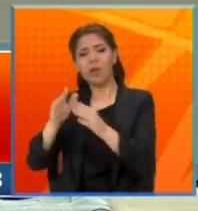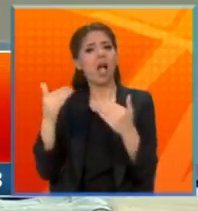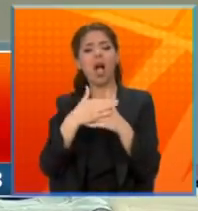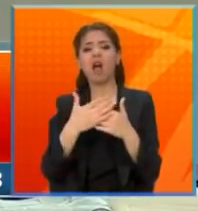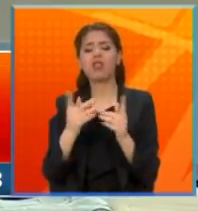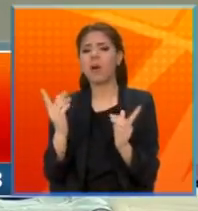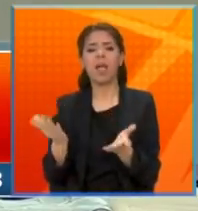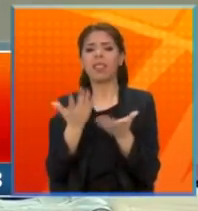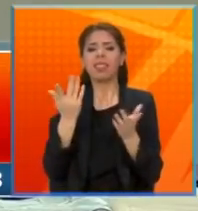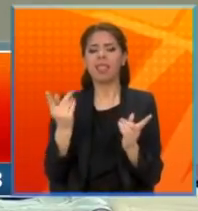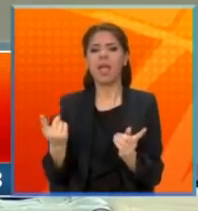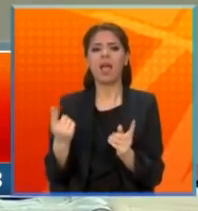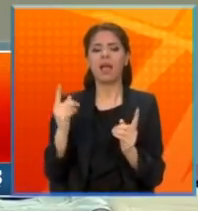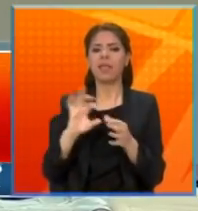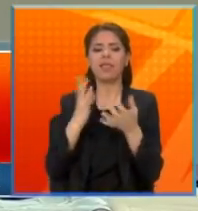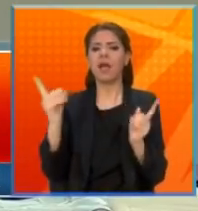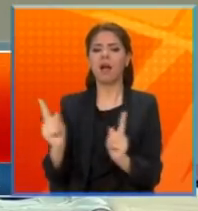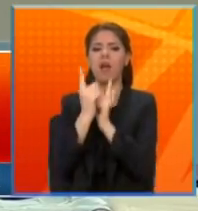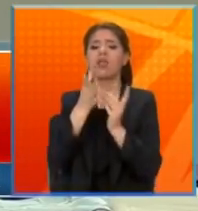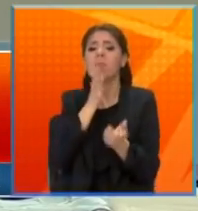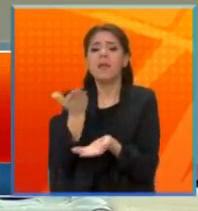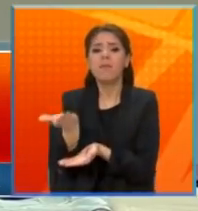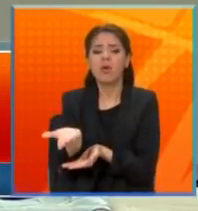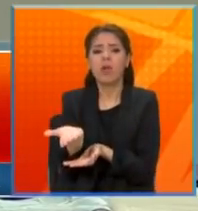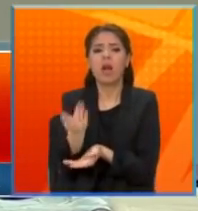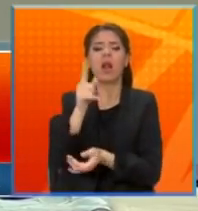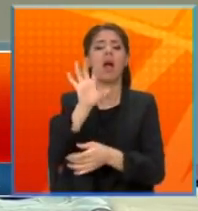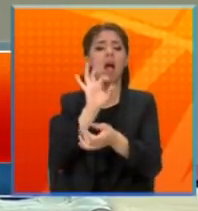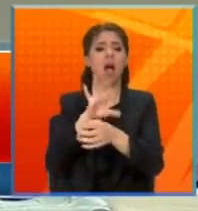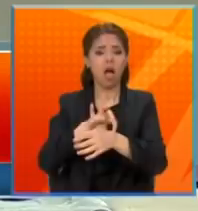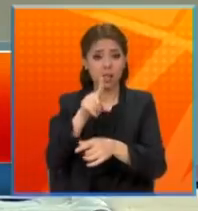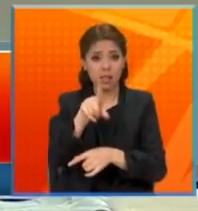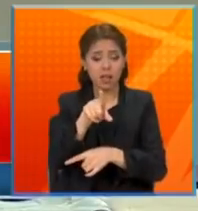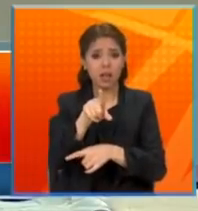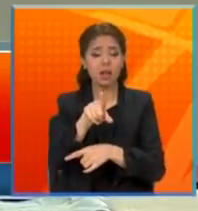neyle karşılaşacaklarını bilmiyor. Hastalığa,